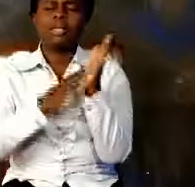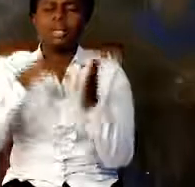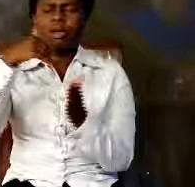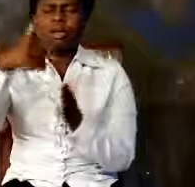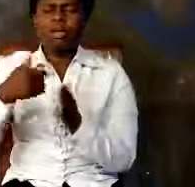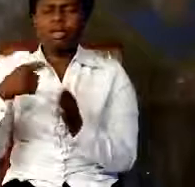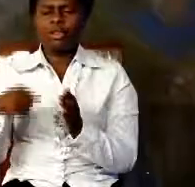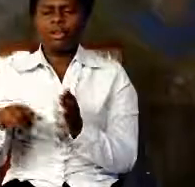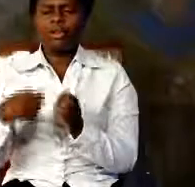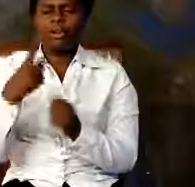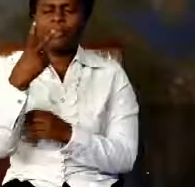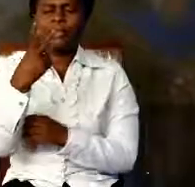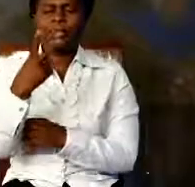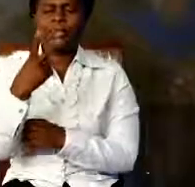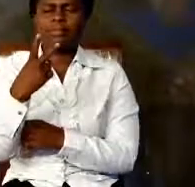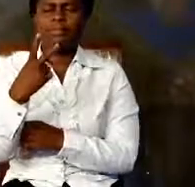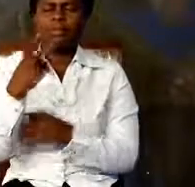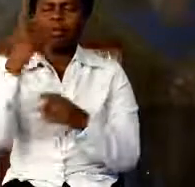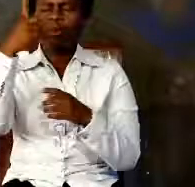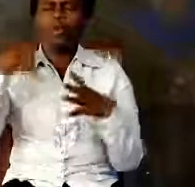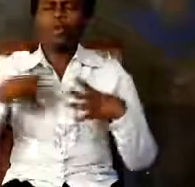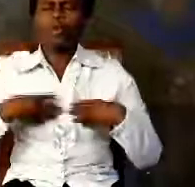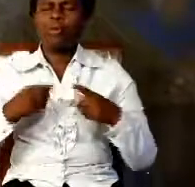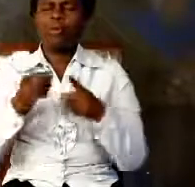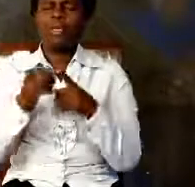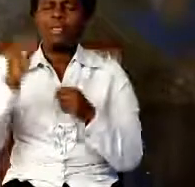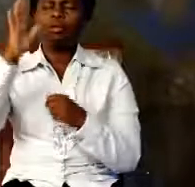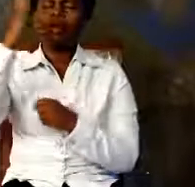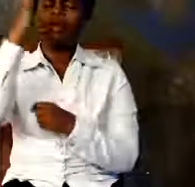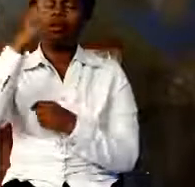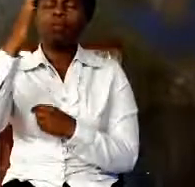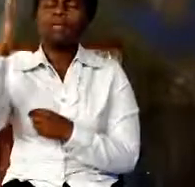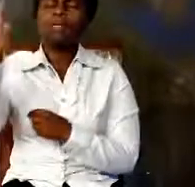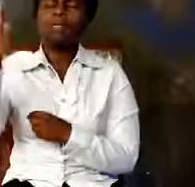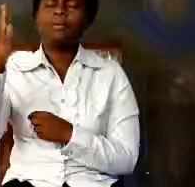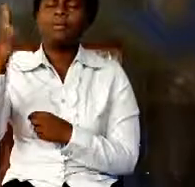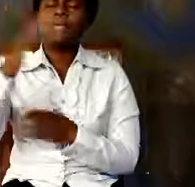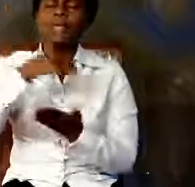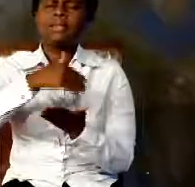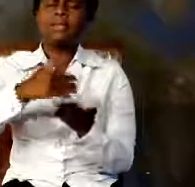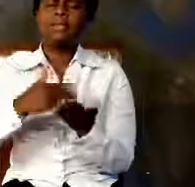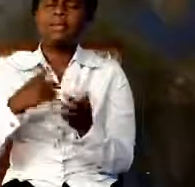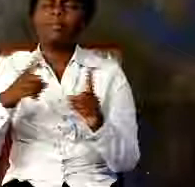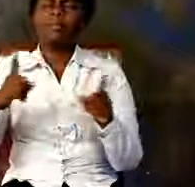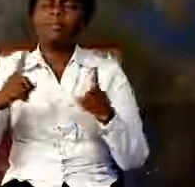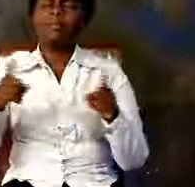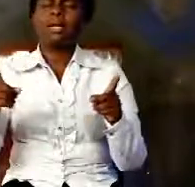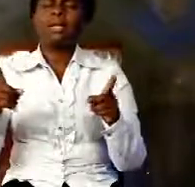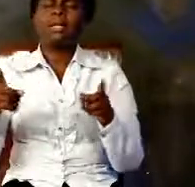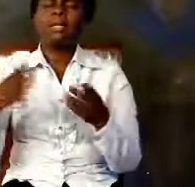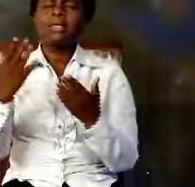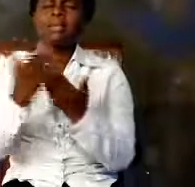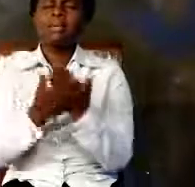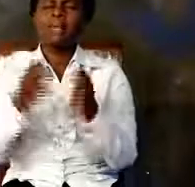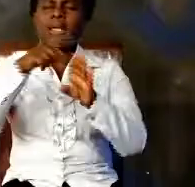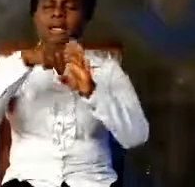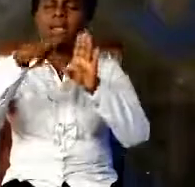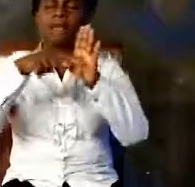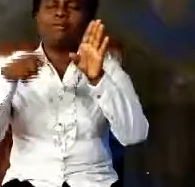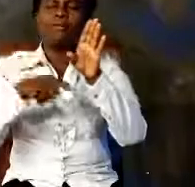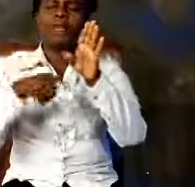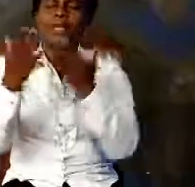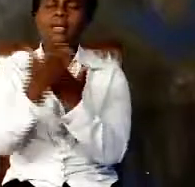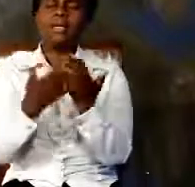huu wa pili, umekubali neno lako lihubiriwe sehemu mbalimbali za bara la Afrika na nje ya